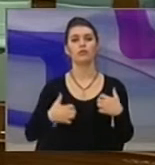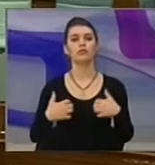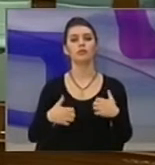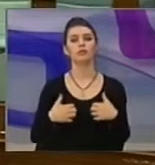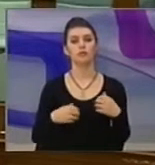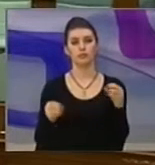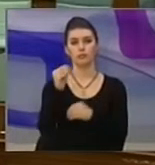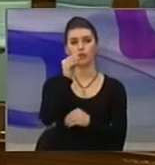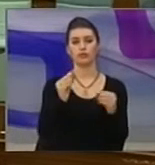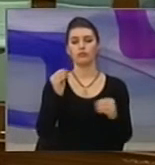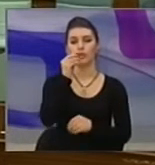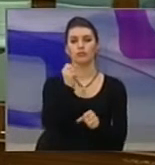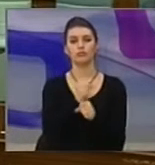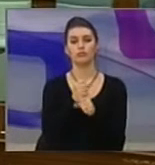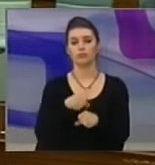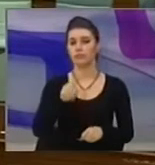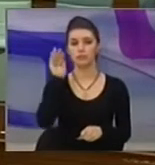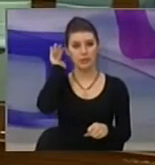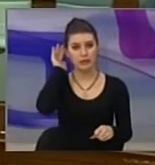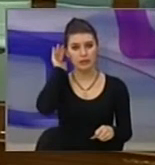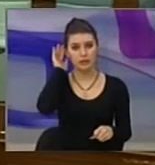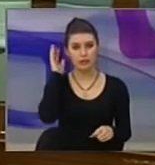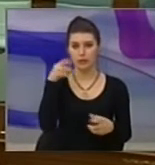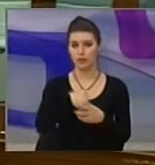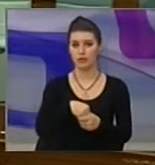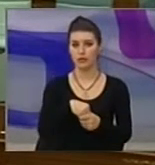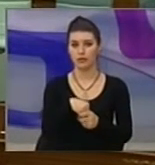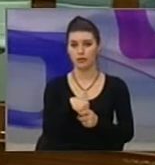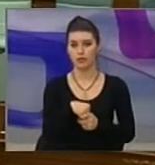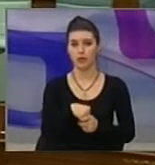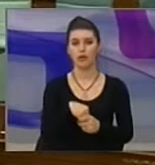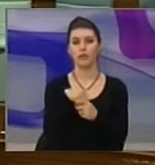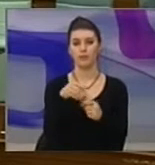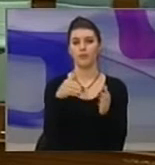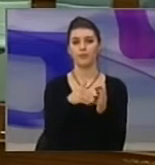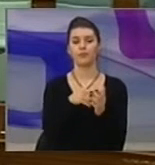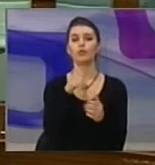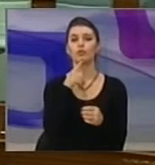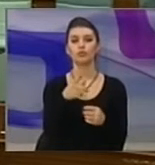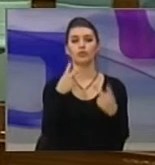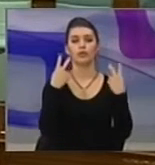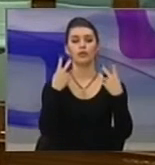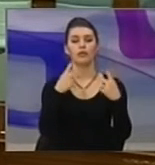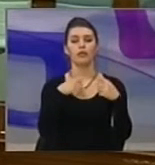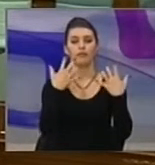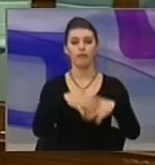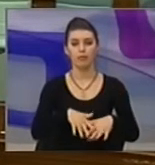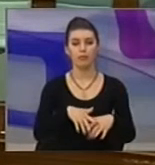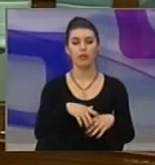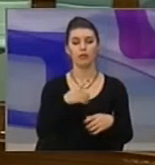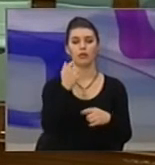duhetherkohetëazhimordinim nërministror nërcial nëë kry AG vinë